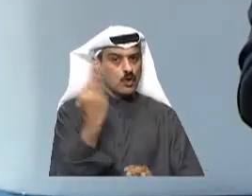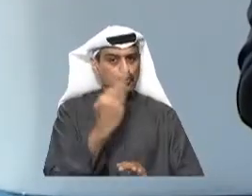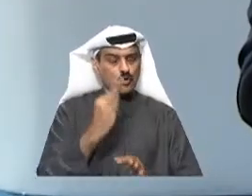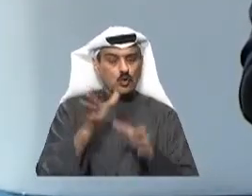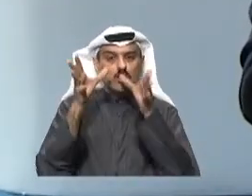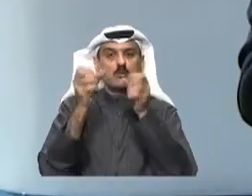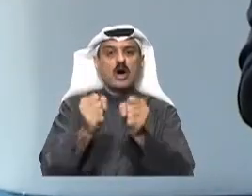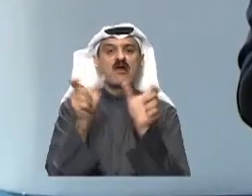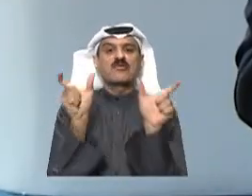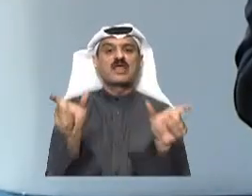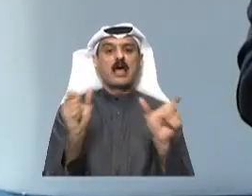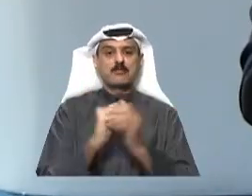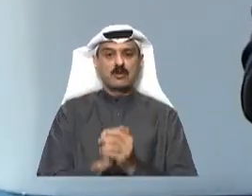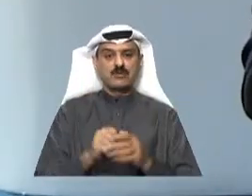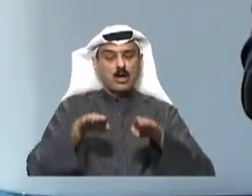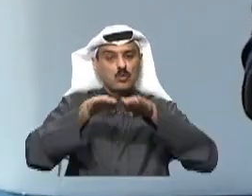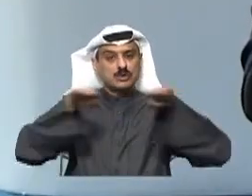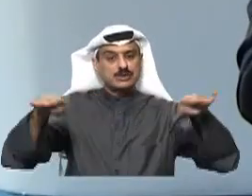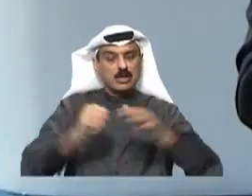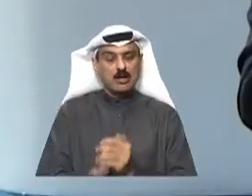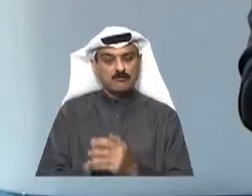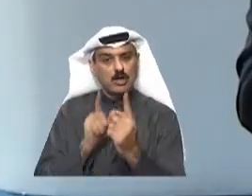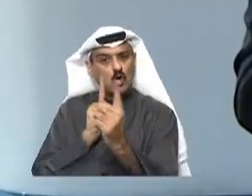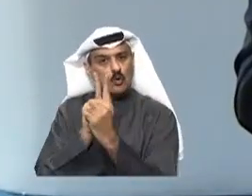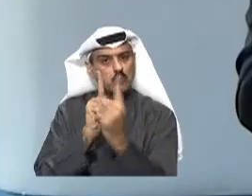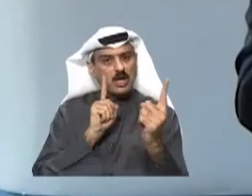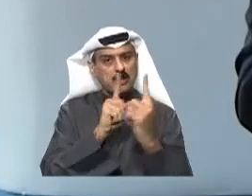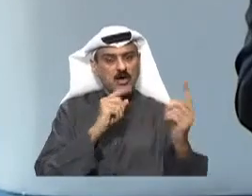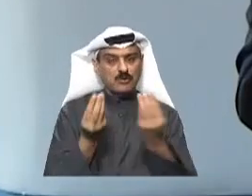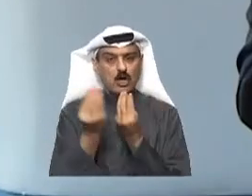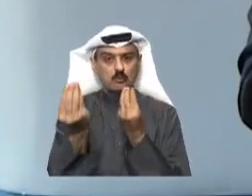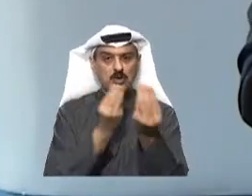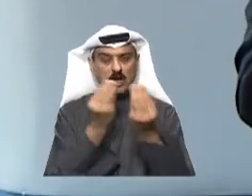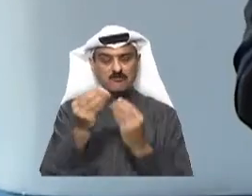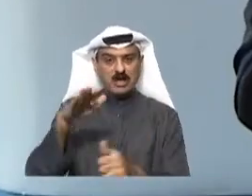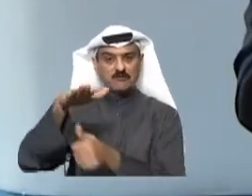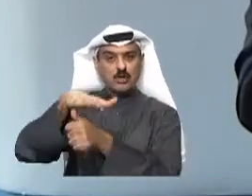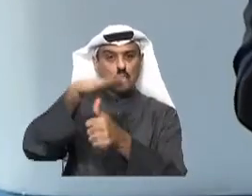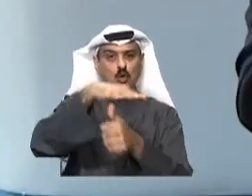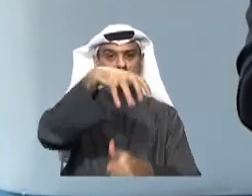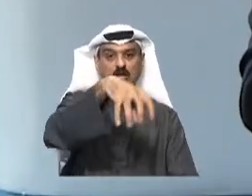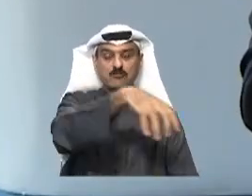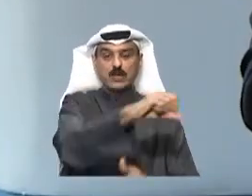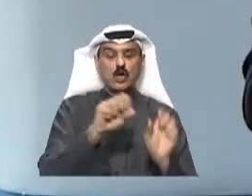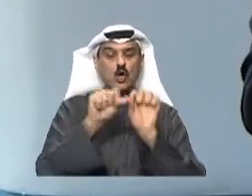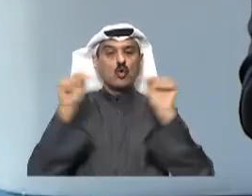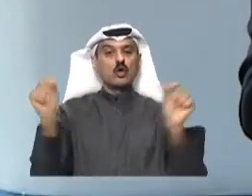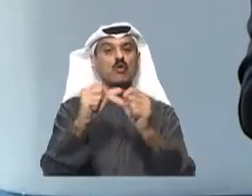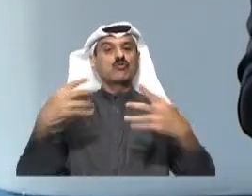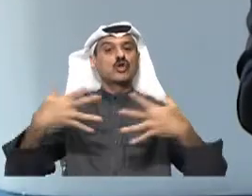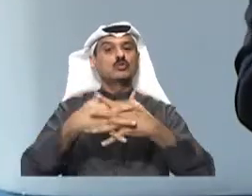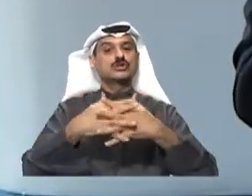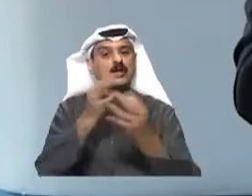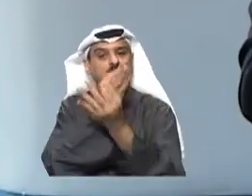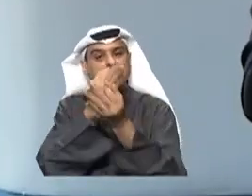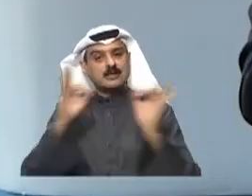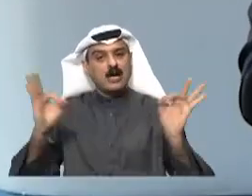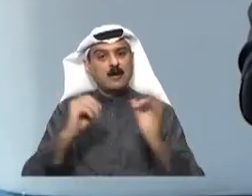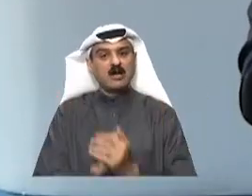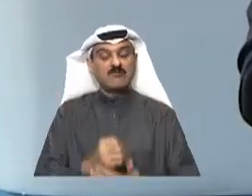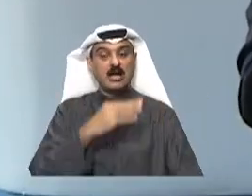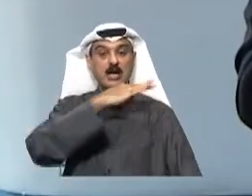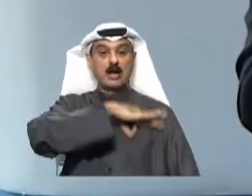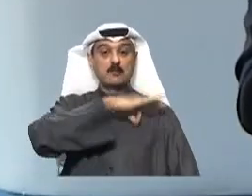على أمنه واستقراره، لقاءات ومباحثات أجرها قادة الدول والوفود المشاركة، جميعها تصب